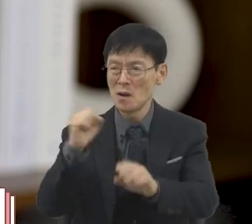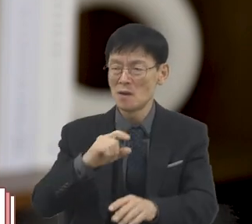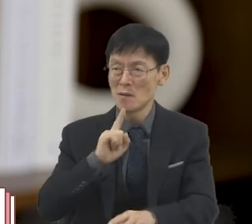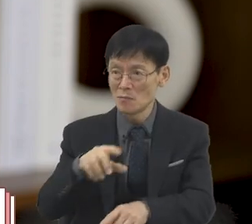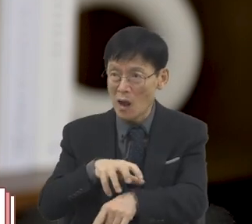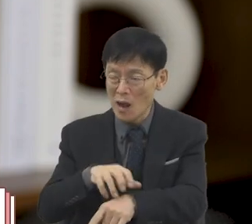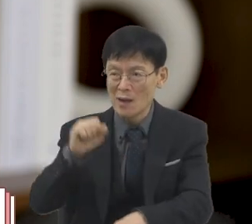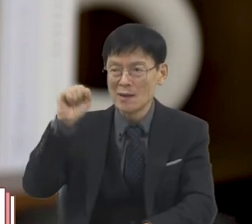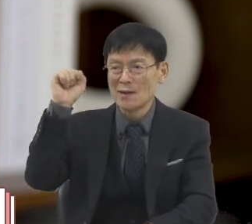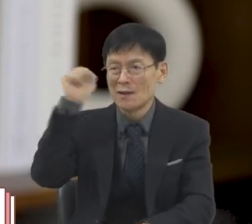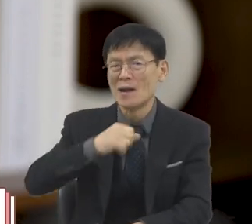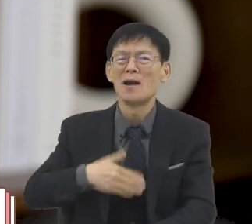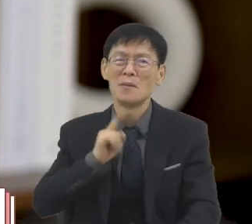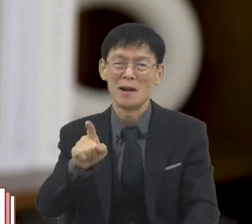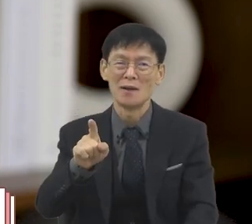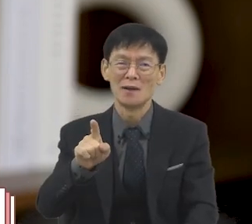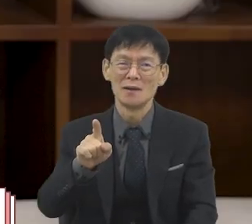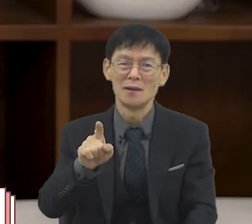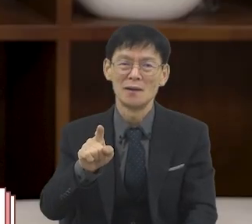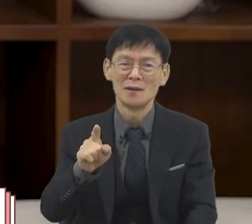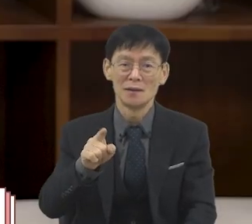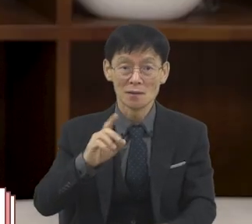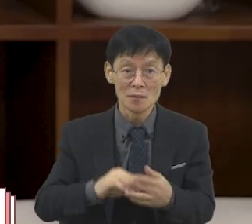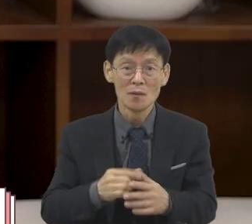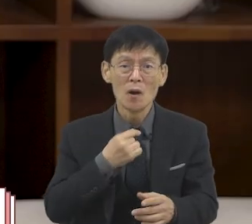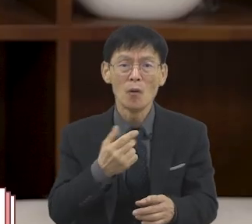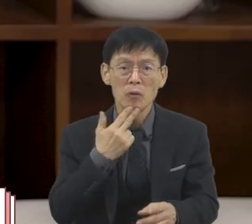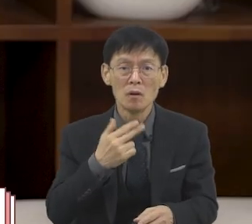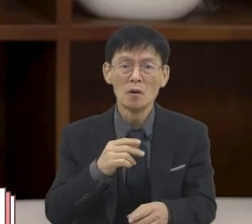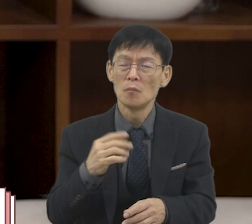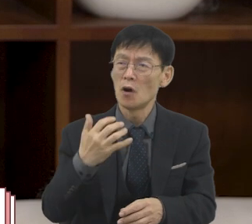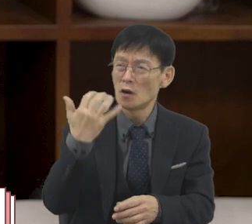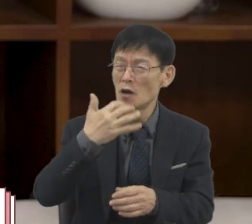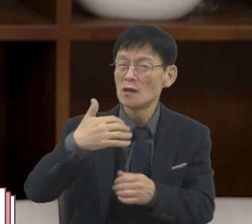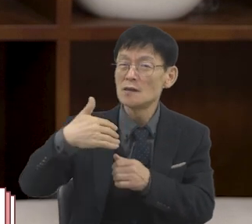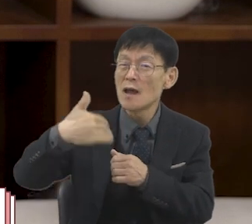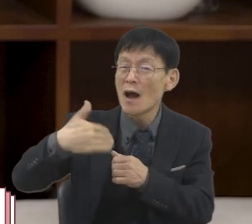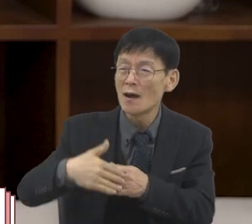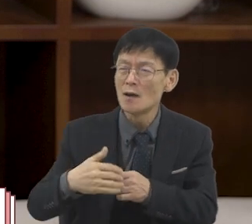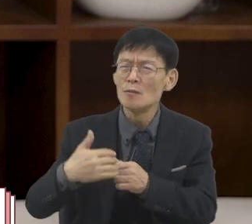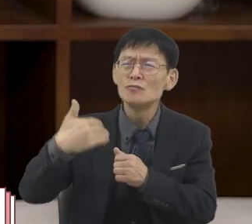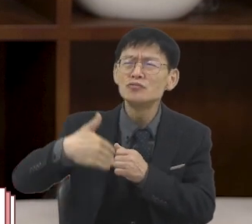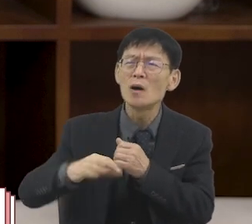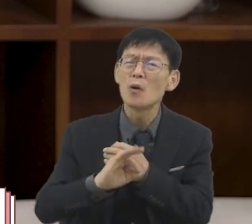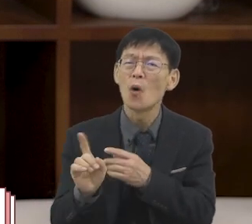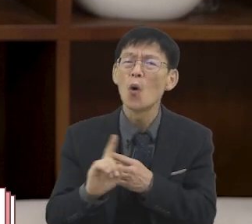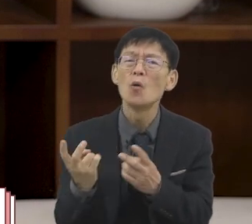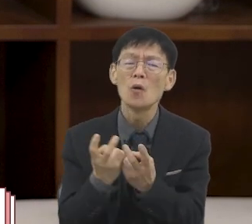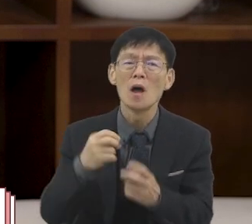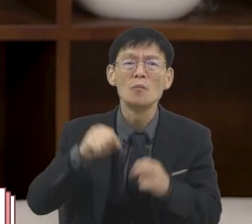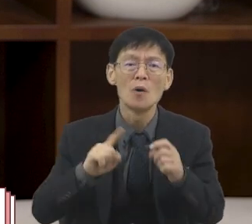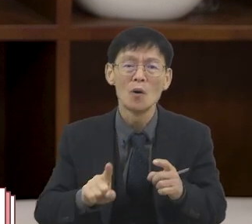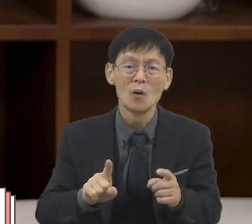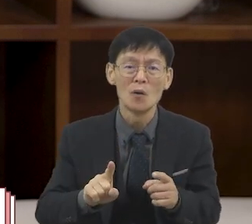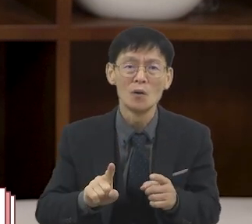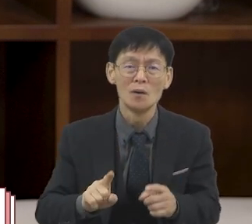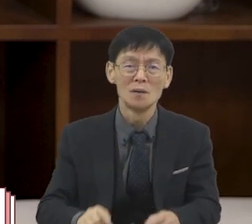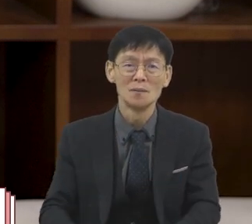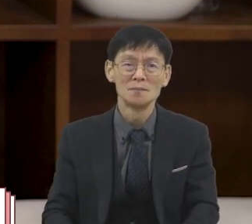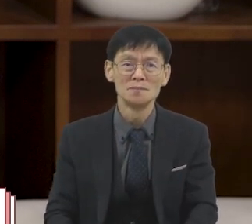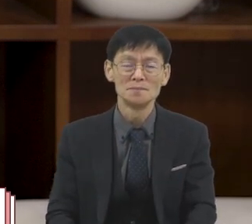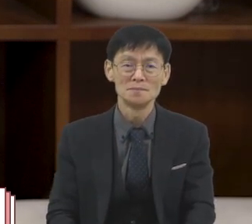나의 불편한 마음을 알 수 있겠죠. 자, 그럼 내가 원하지 않는 성적인 제안이나 요청이 있을 땐 어떻게 하면